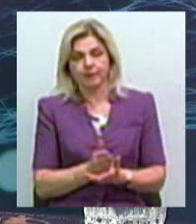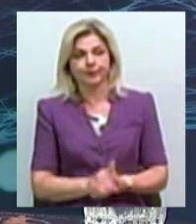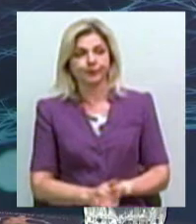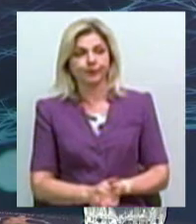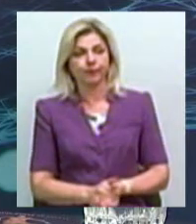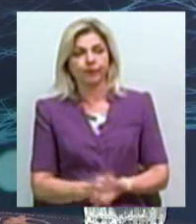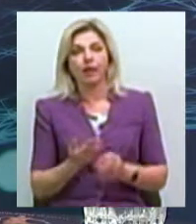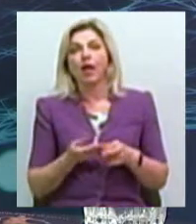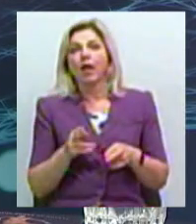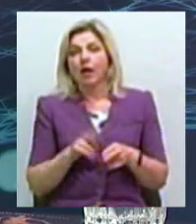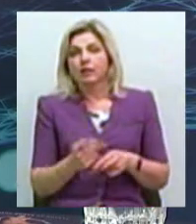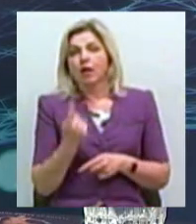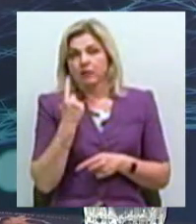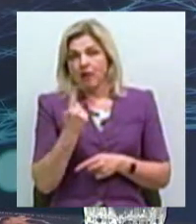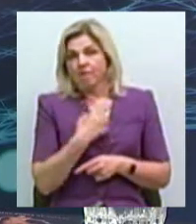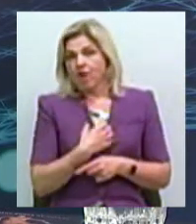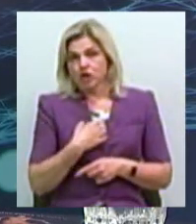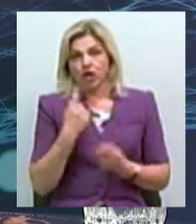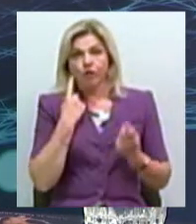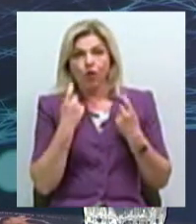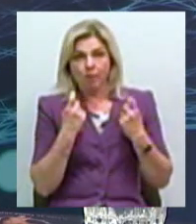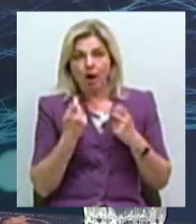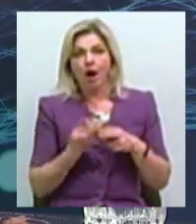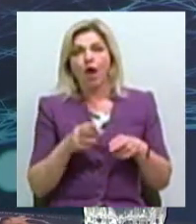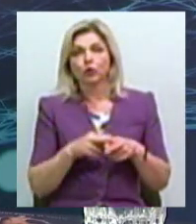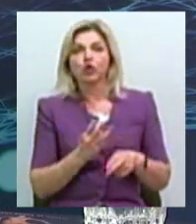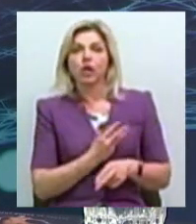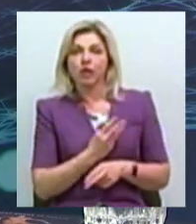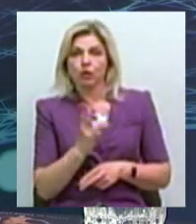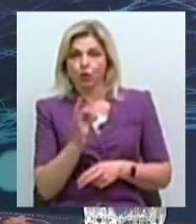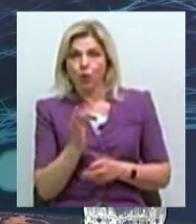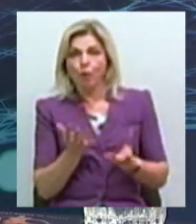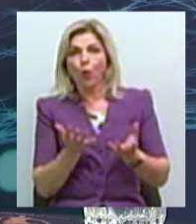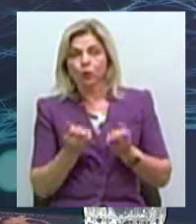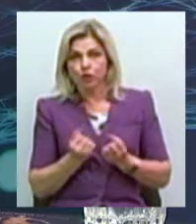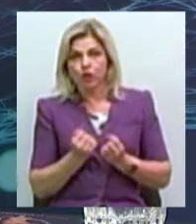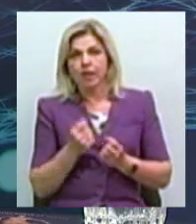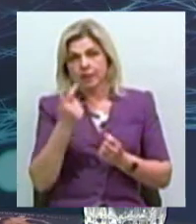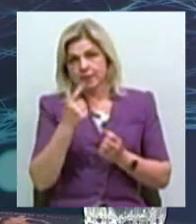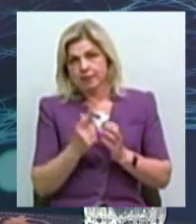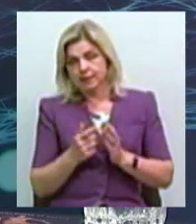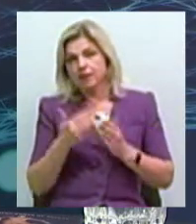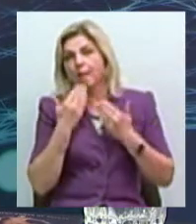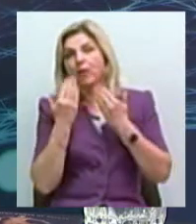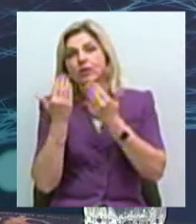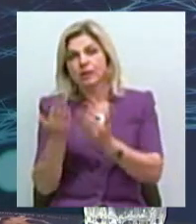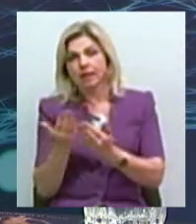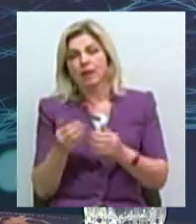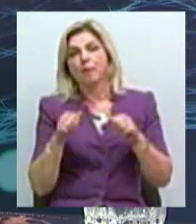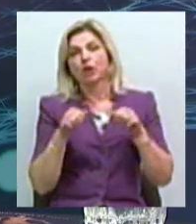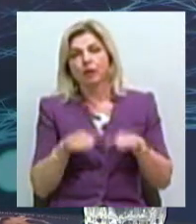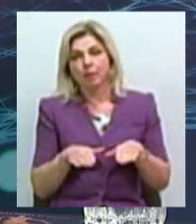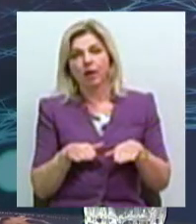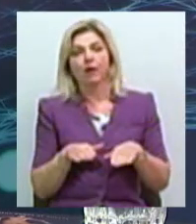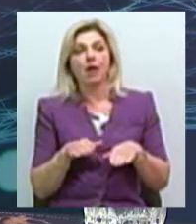це одна із тих важливих інформацій, які желательно отримати або запросити, приймаючи рішення о